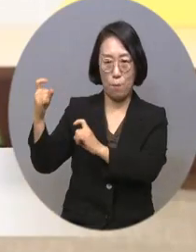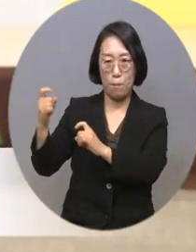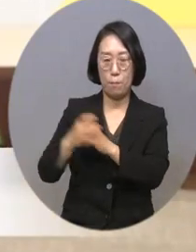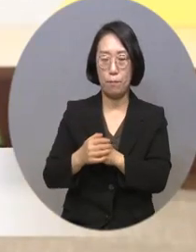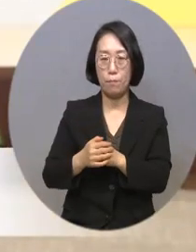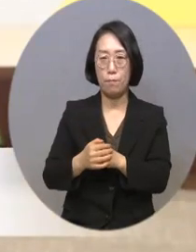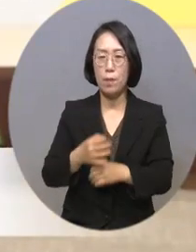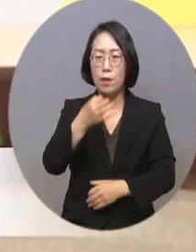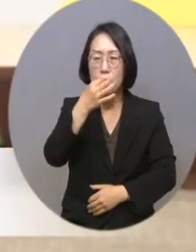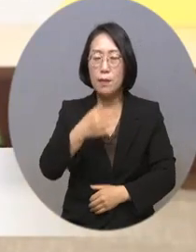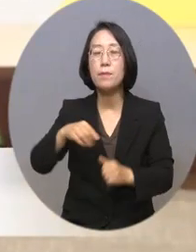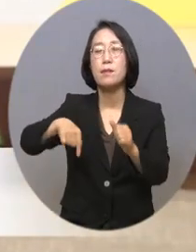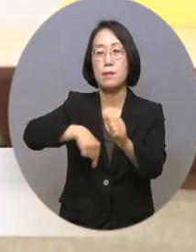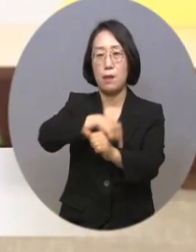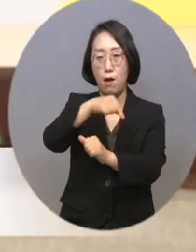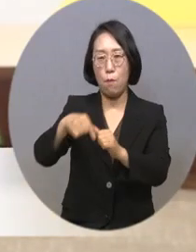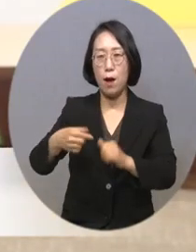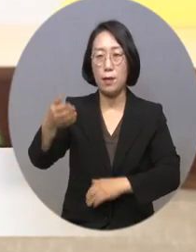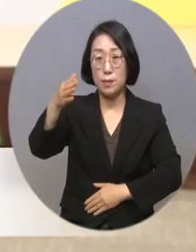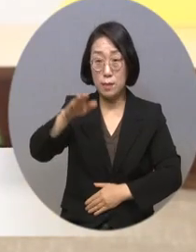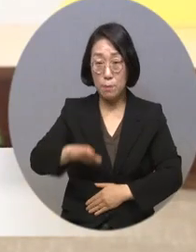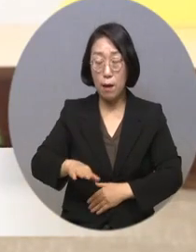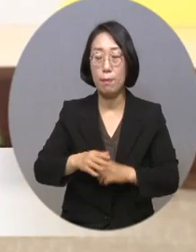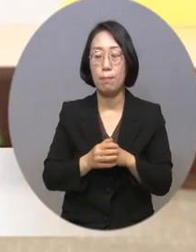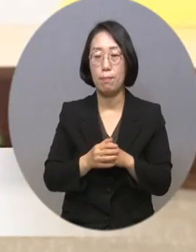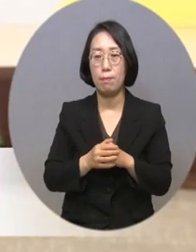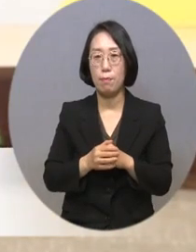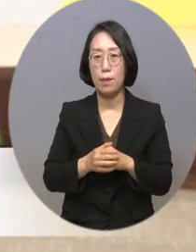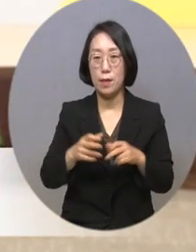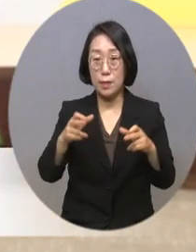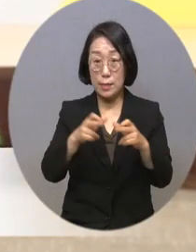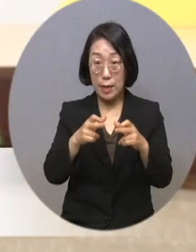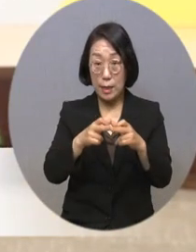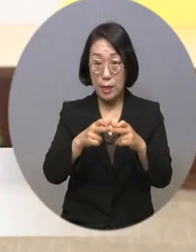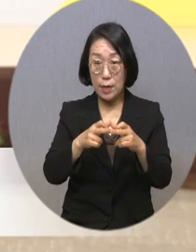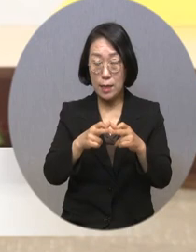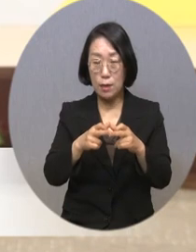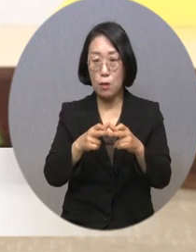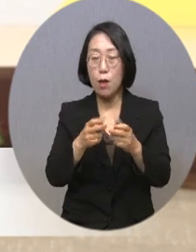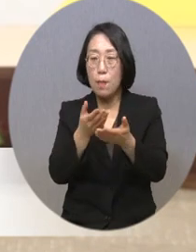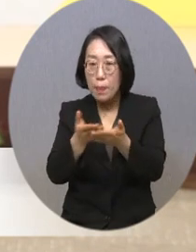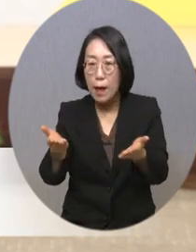힘든 상황이지만 우리 장애인들도 이제는 서로